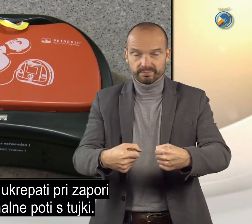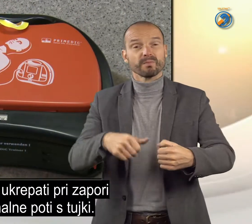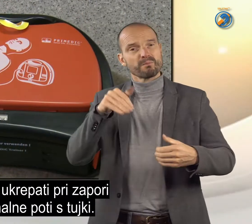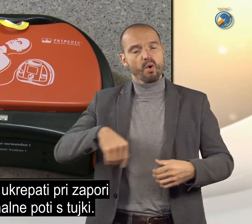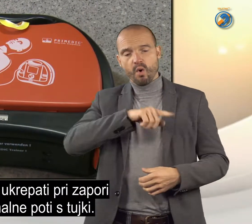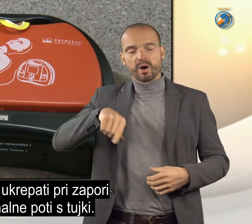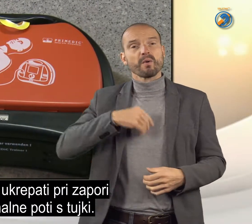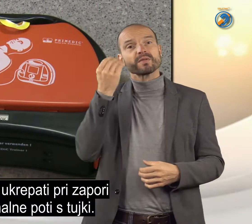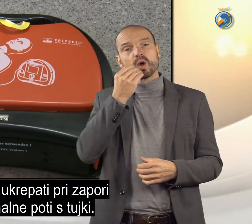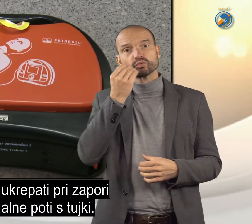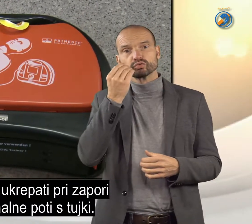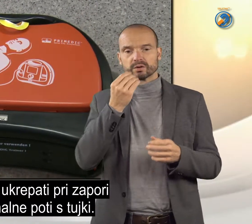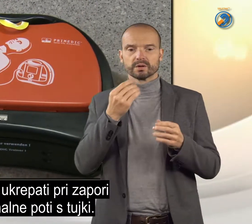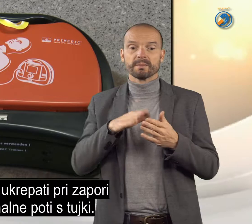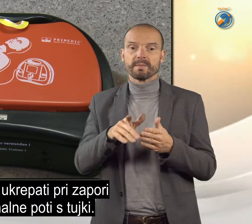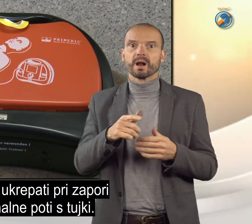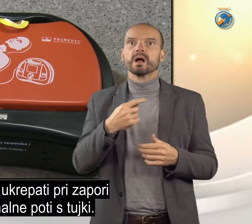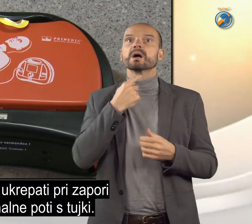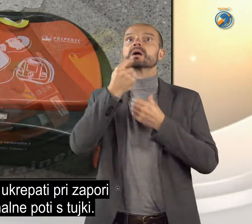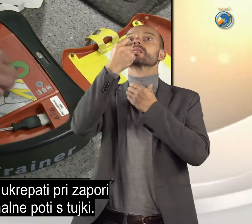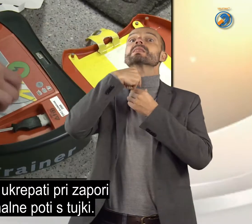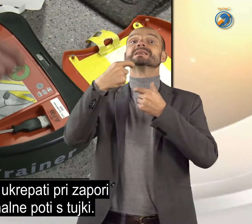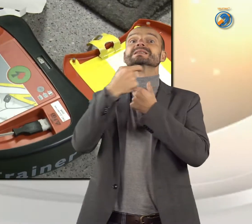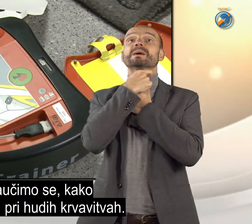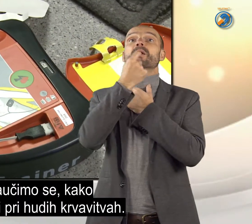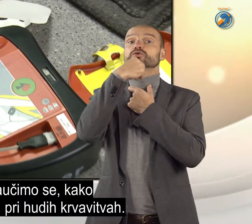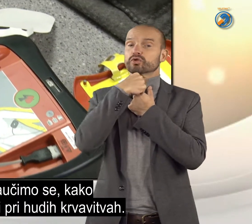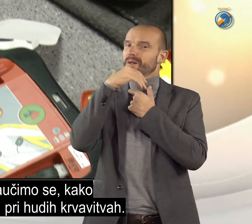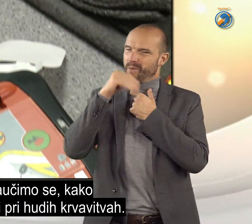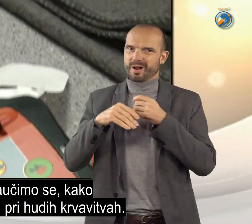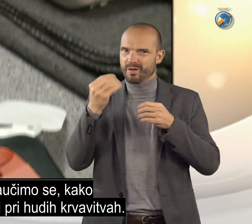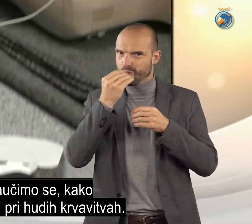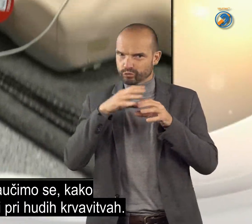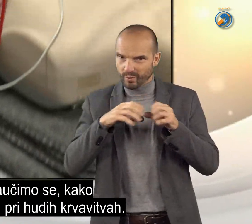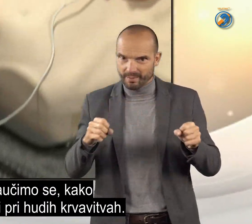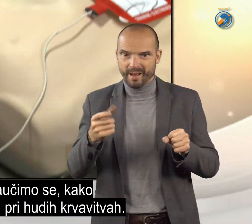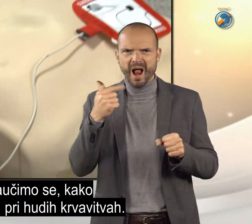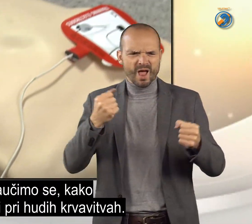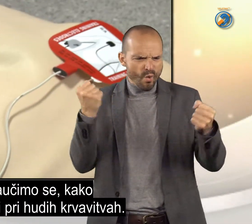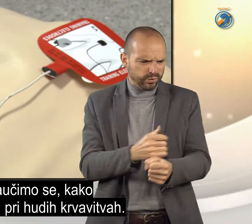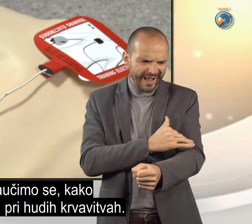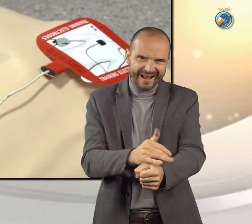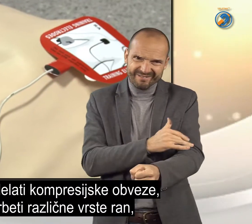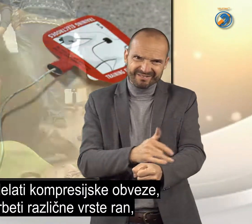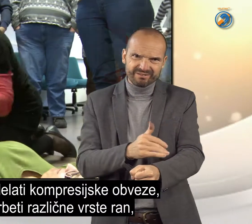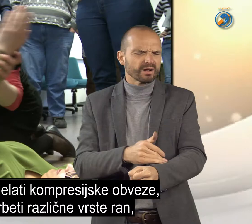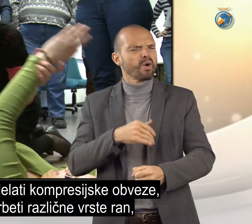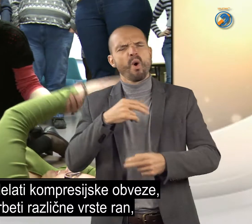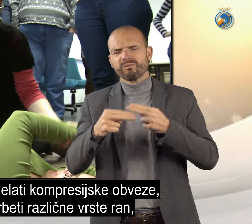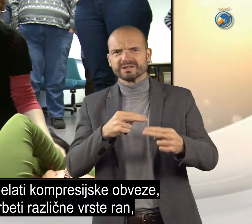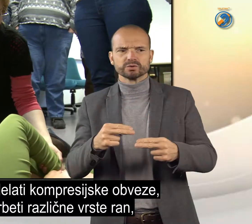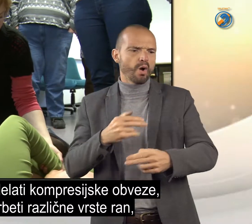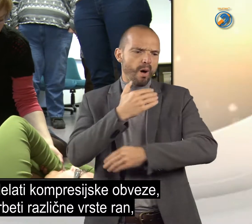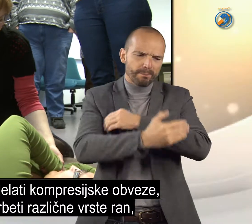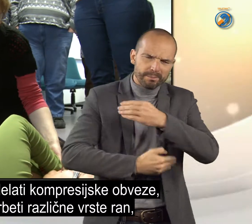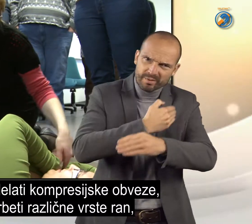seveda naučimo se, kako ukrepati pri zapori dihalne poti s tujki, naučimo se, kako ukrepati pri hudih krvavitvah, naučimo se